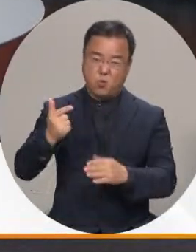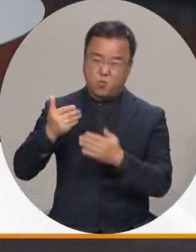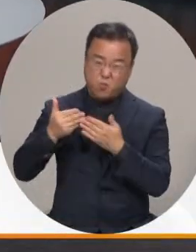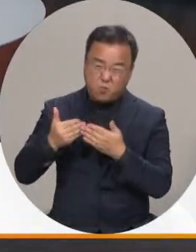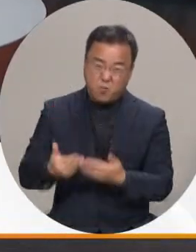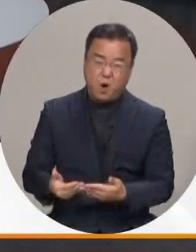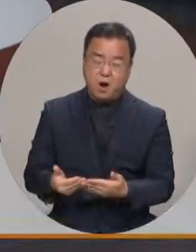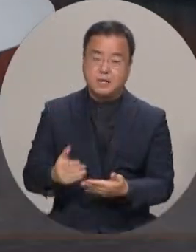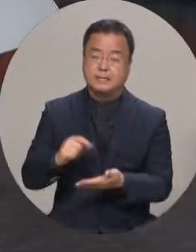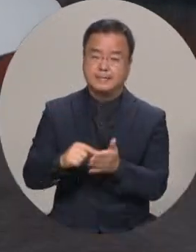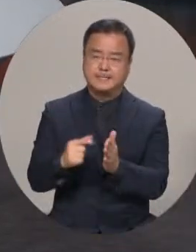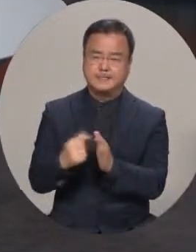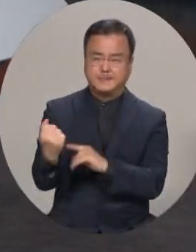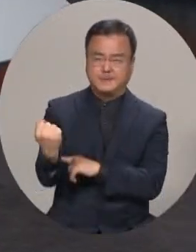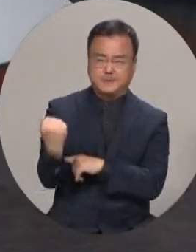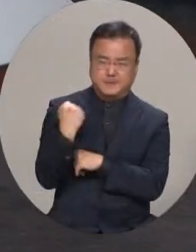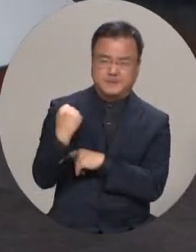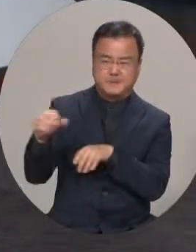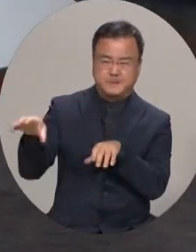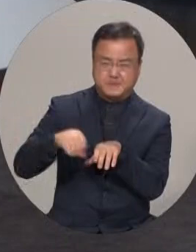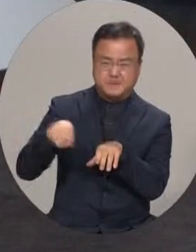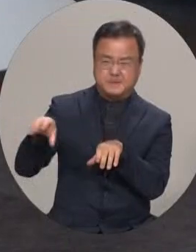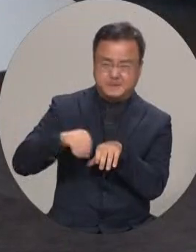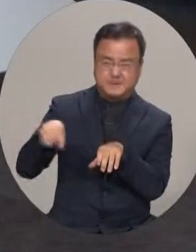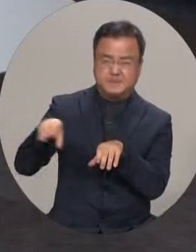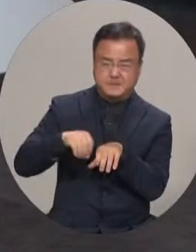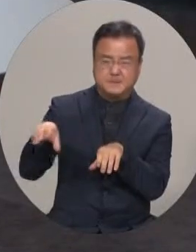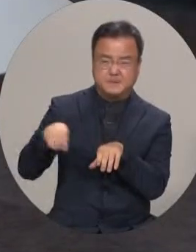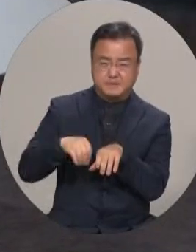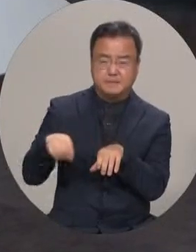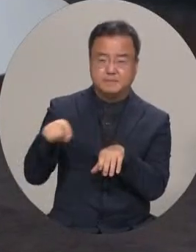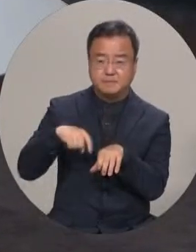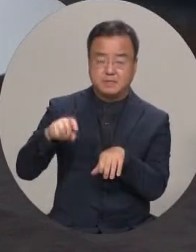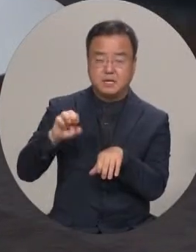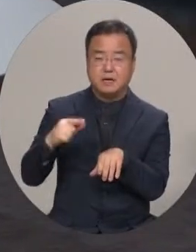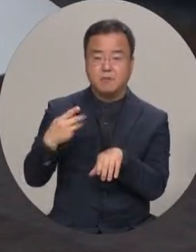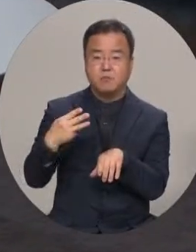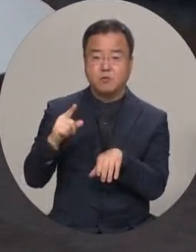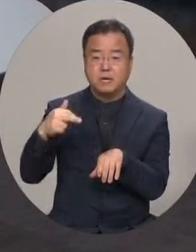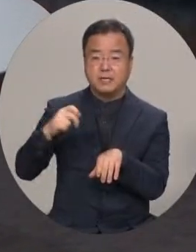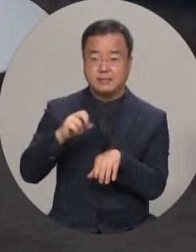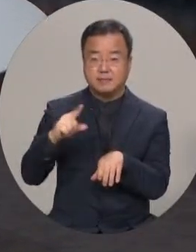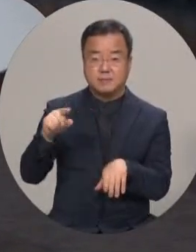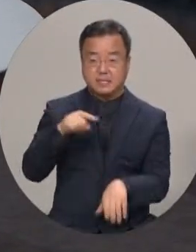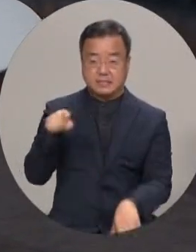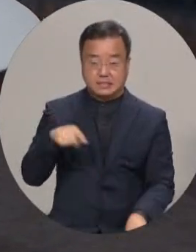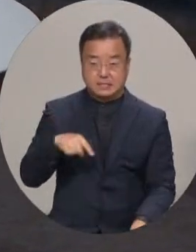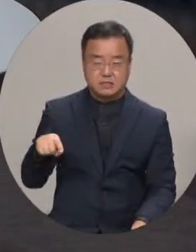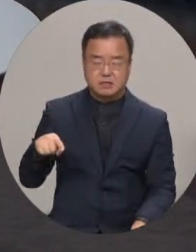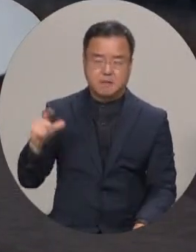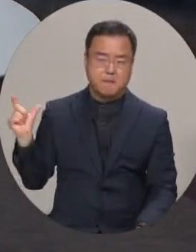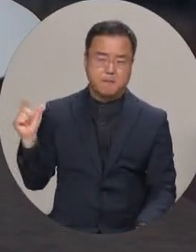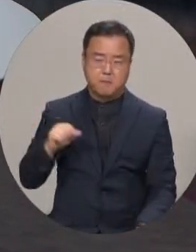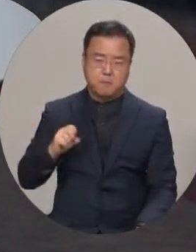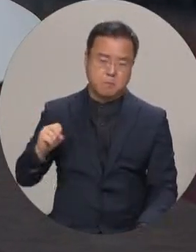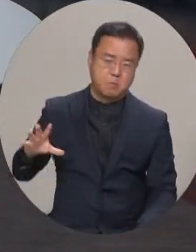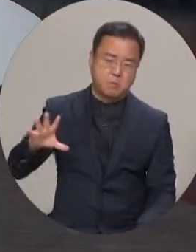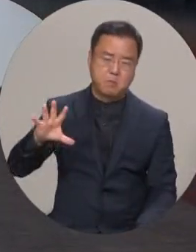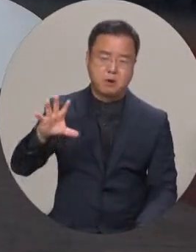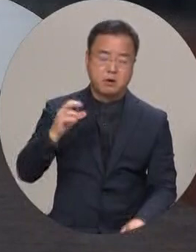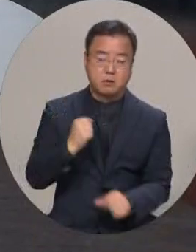중력으로 모든 것들을 빨아들이고 또 그 과정에서는 플라즈마 제트를 광속에 가까운 속 로 또 분출 한다고